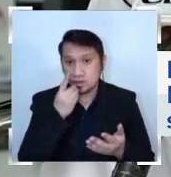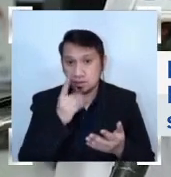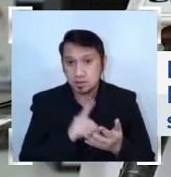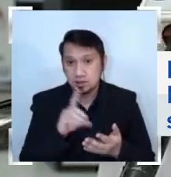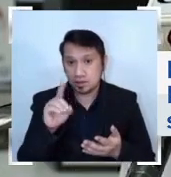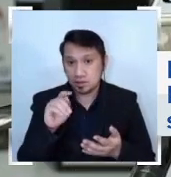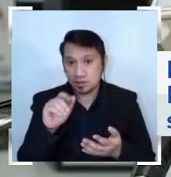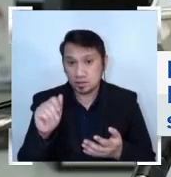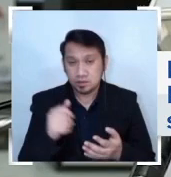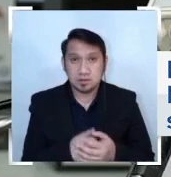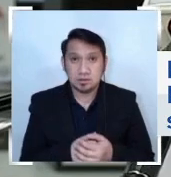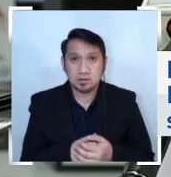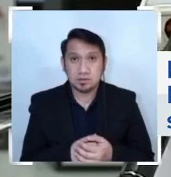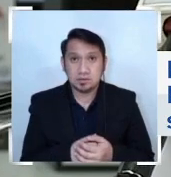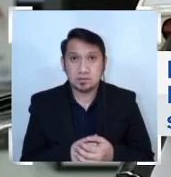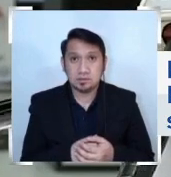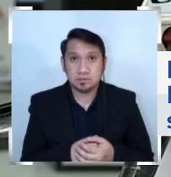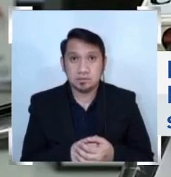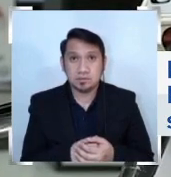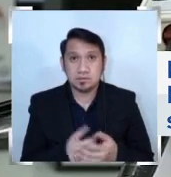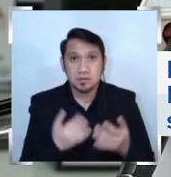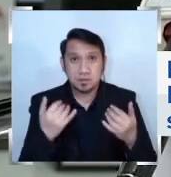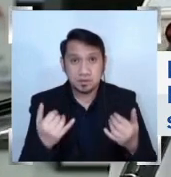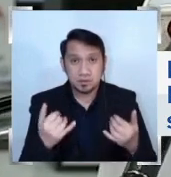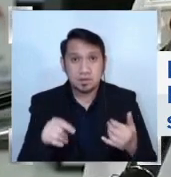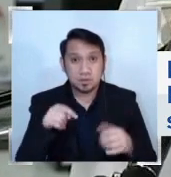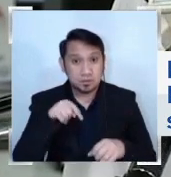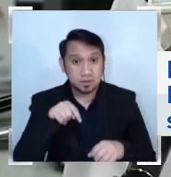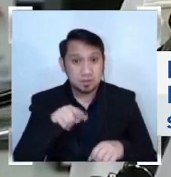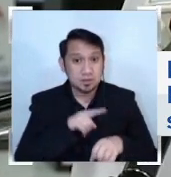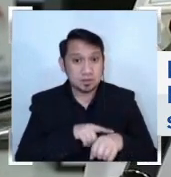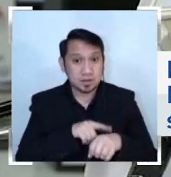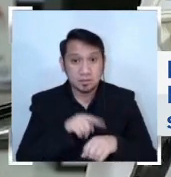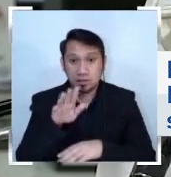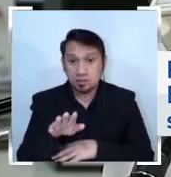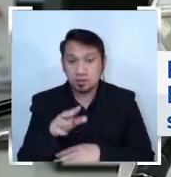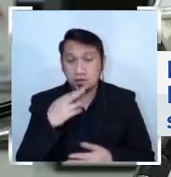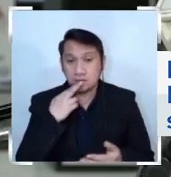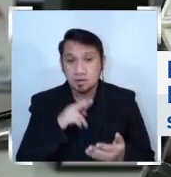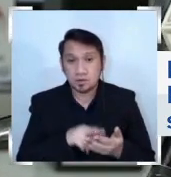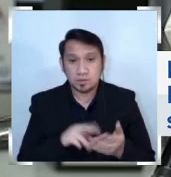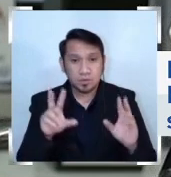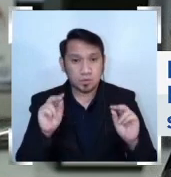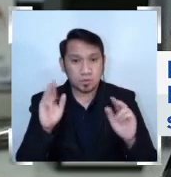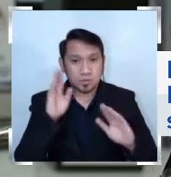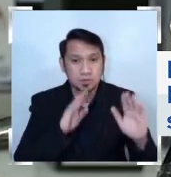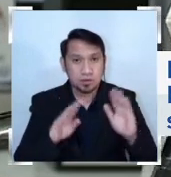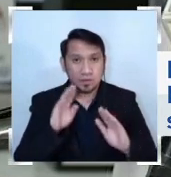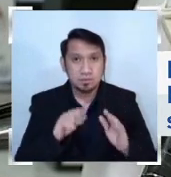at the moment, since their time this afternoon, they have reported no irregularities in that